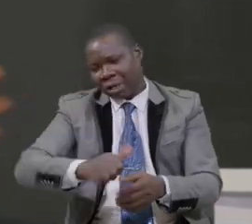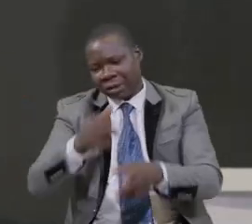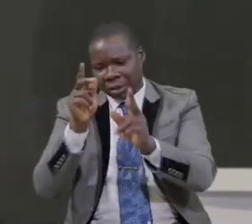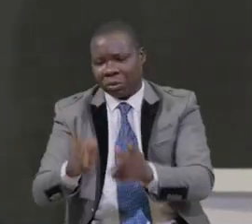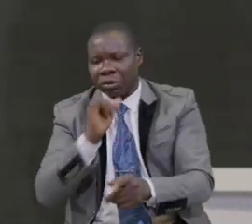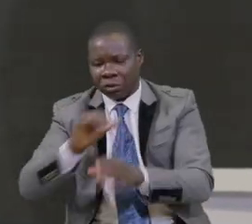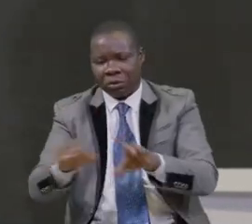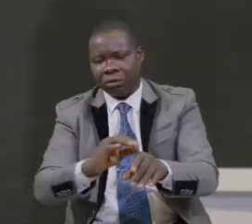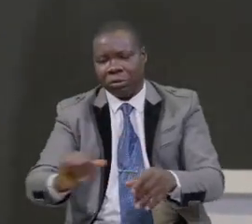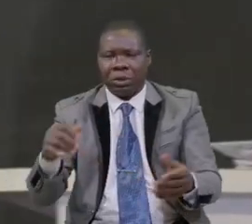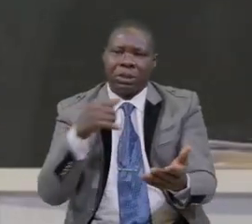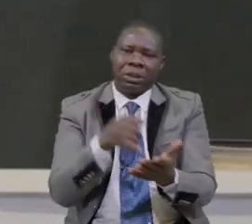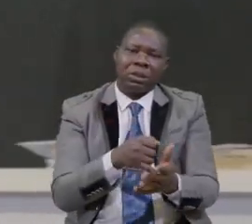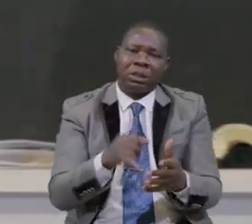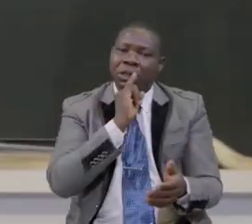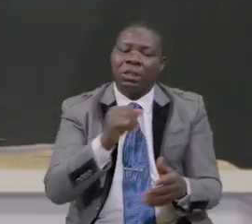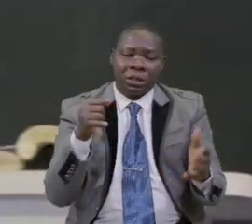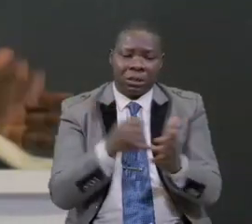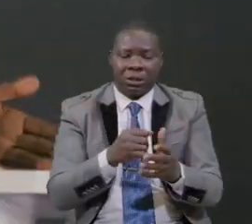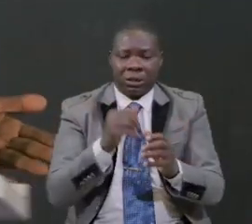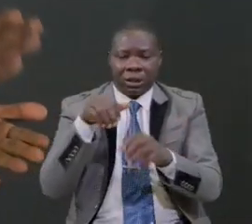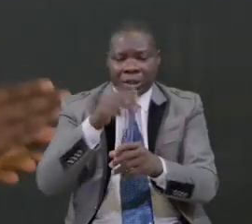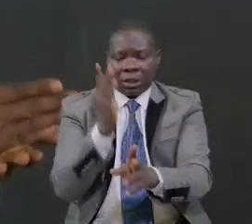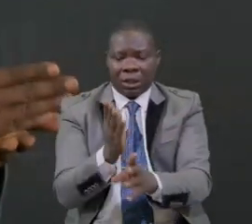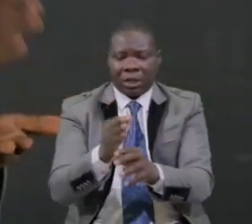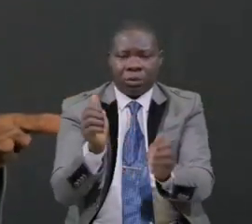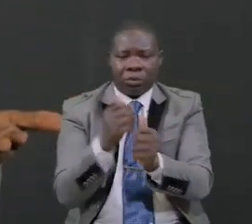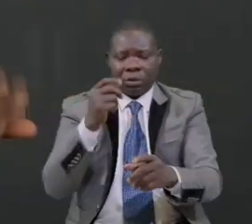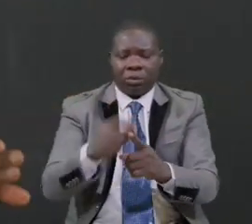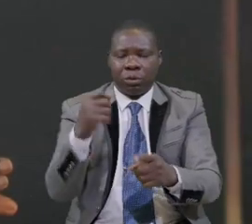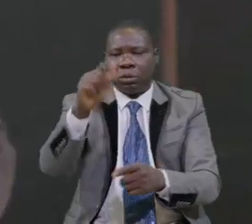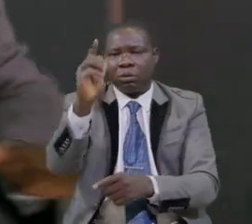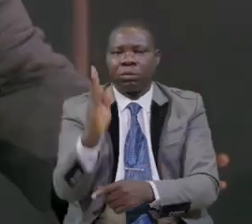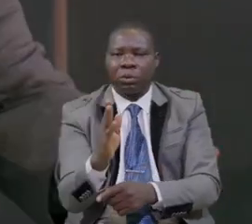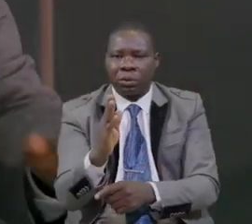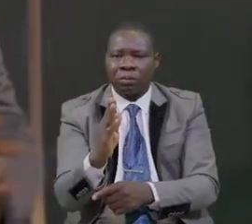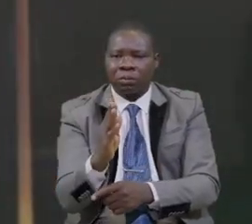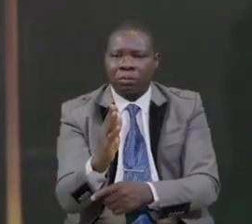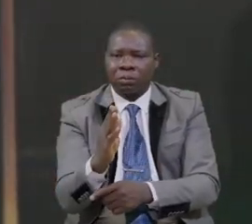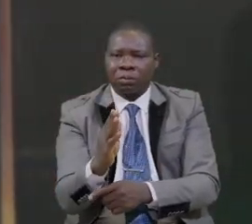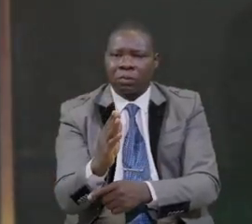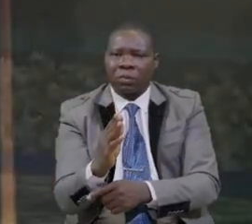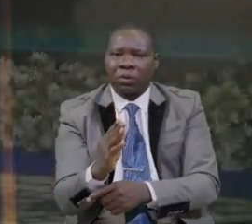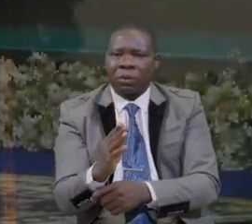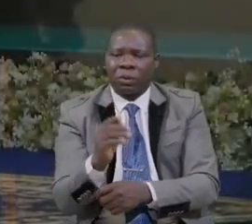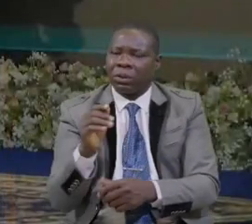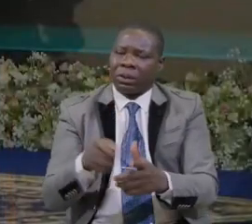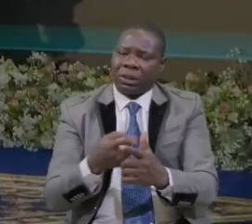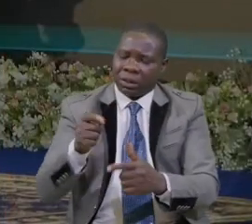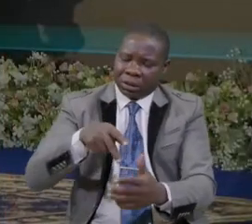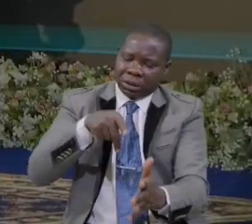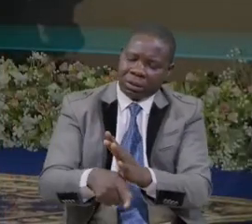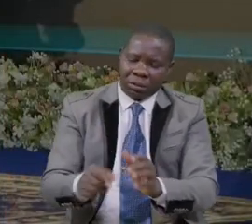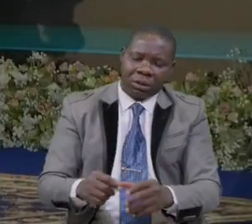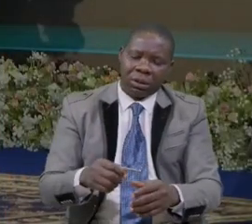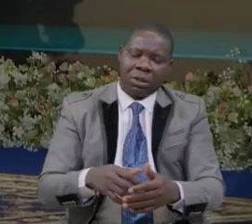faire. Est-ce que c'est selon la parole de Dieu? Ensuite, il a fait le sacrifice, il a posé,